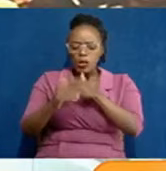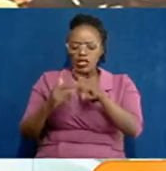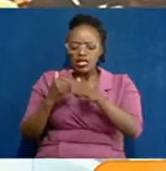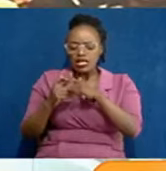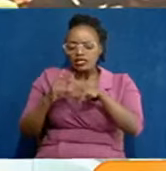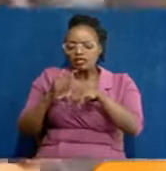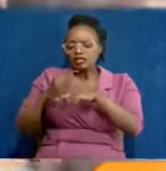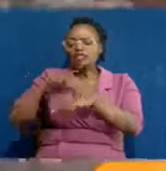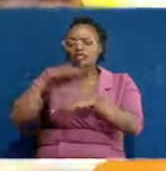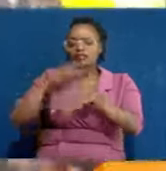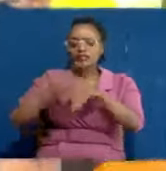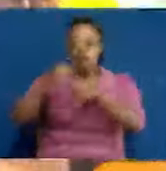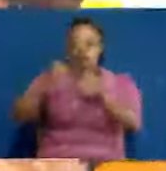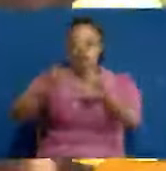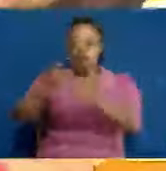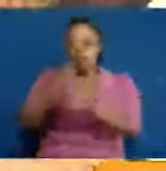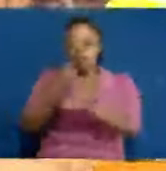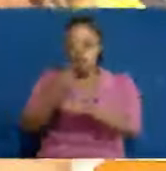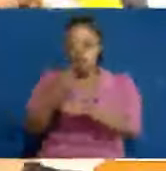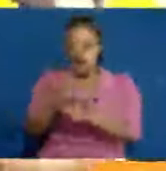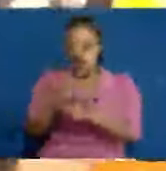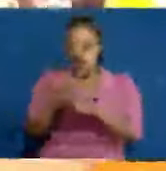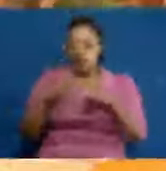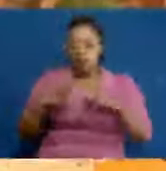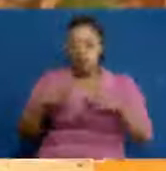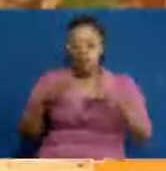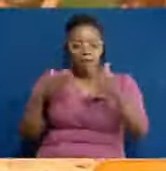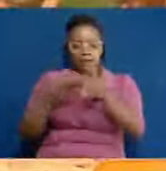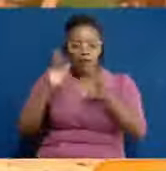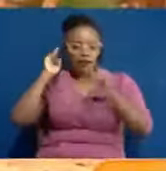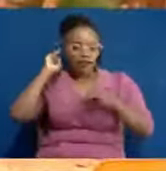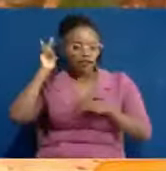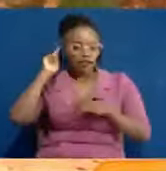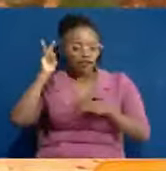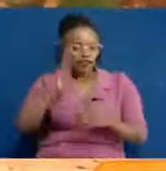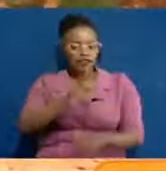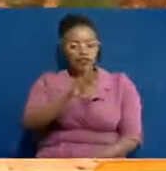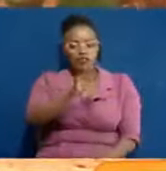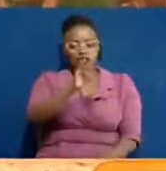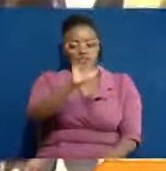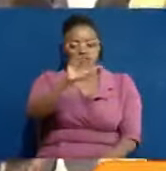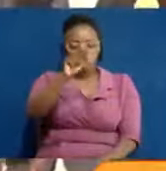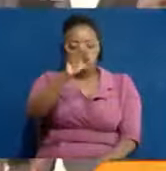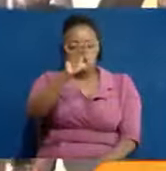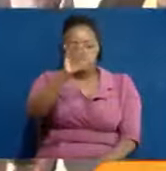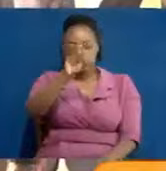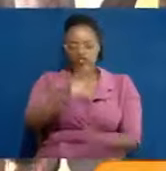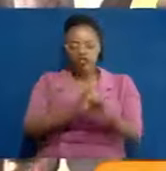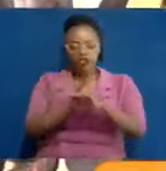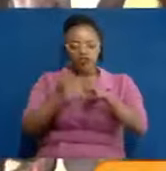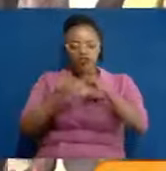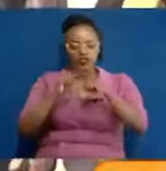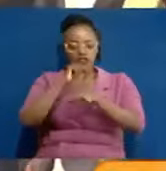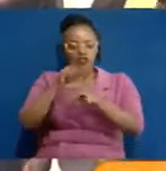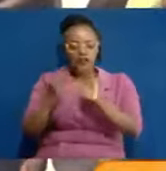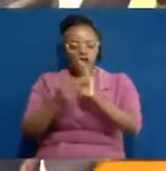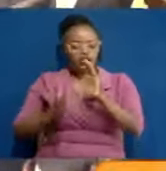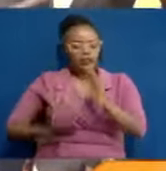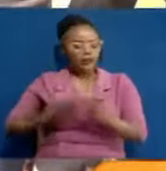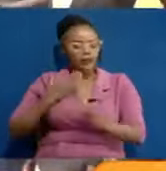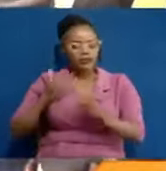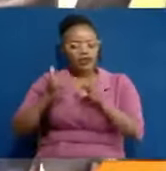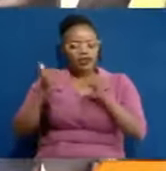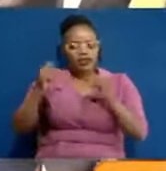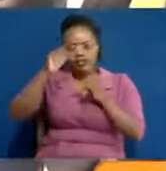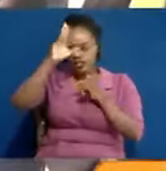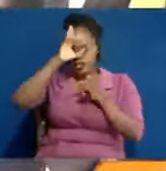kitibiwa. Wakazi waliojawa na ghadhabu walifunga barabara kuu ya Kisii kuelekea Kilgoris kwa zaidi ya saa sita kuonyesha ghadhabu dhidi ya maafisa